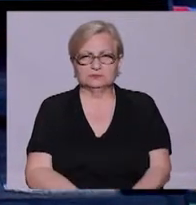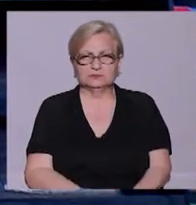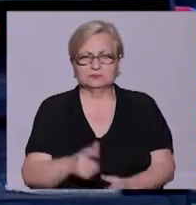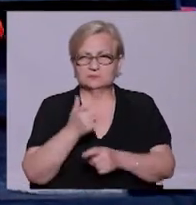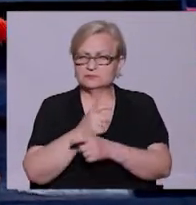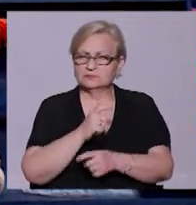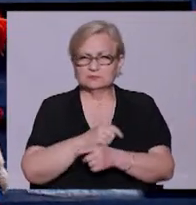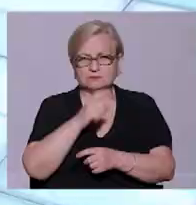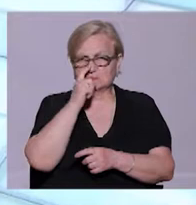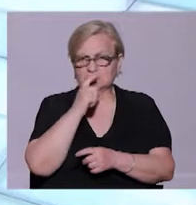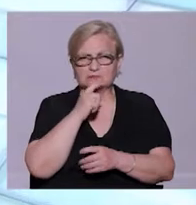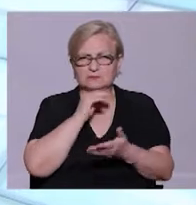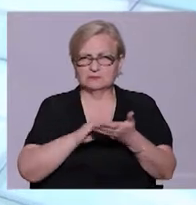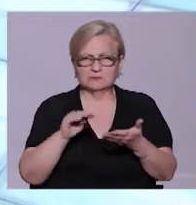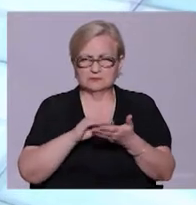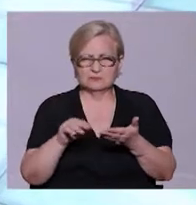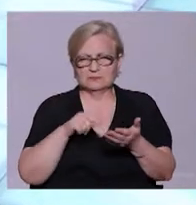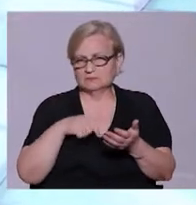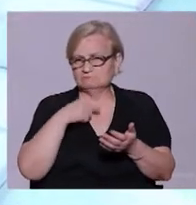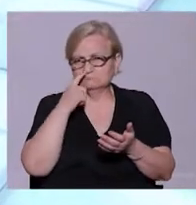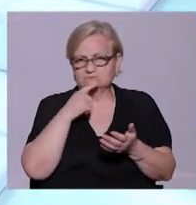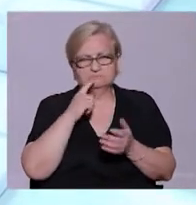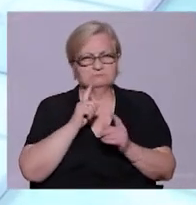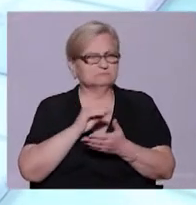ძალიან გაუგებრად წერია რაღაცები.